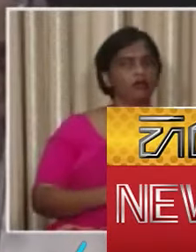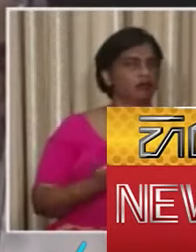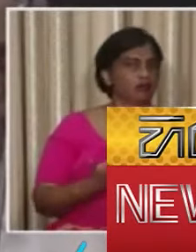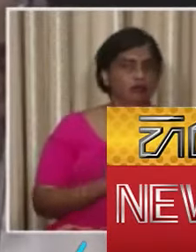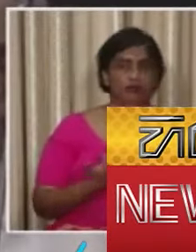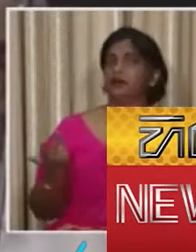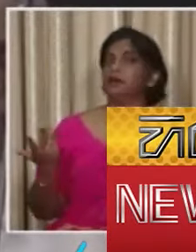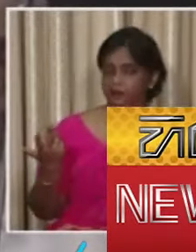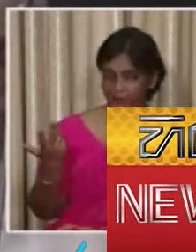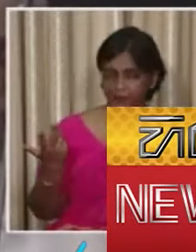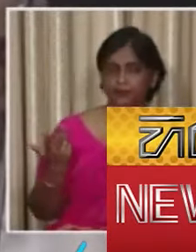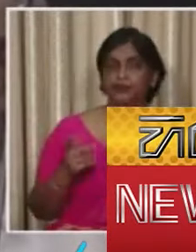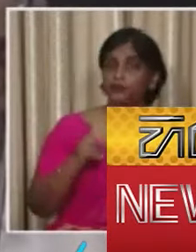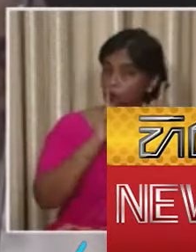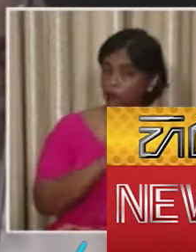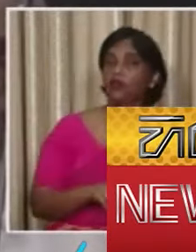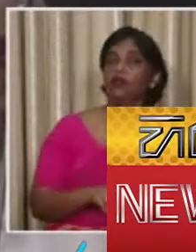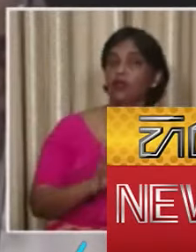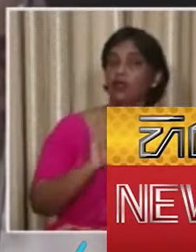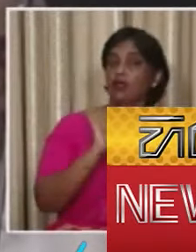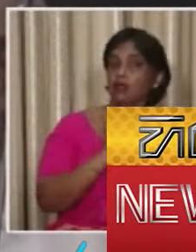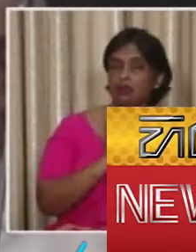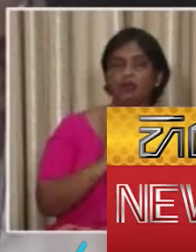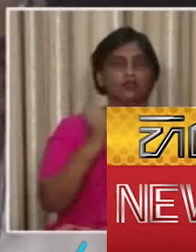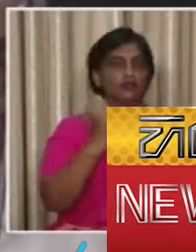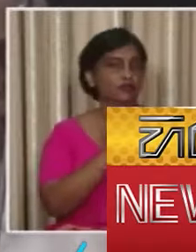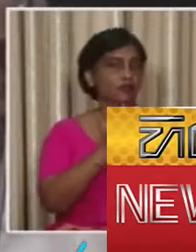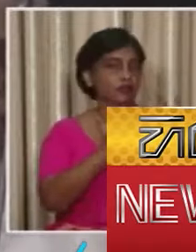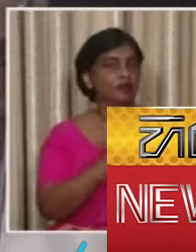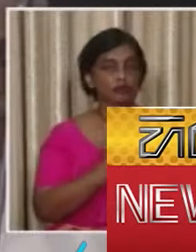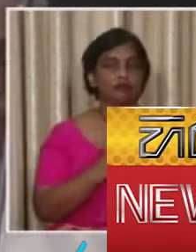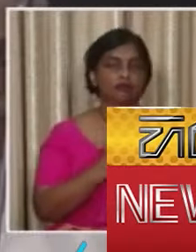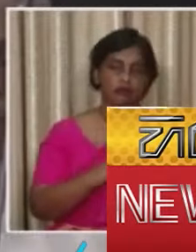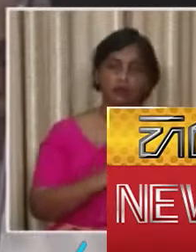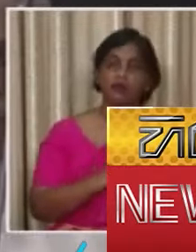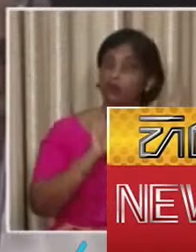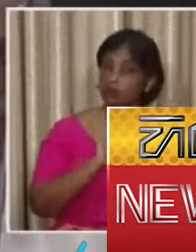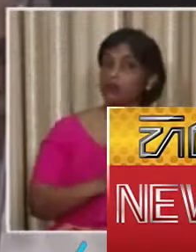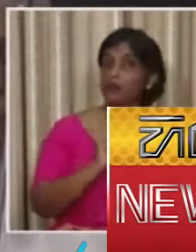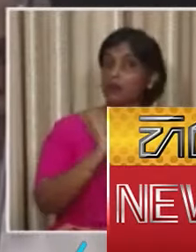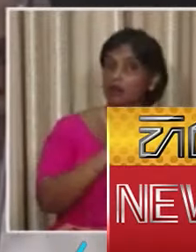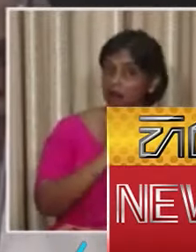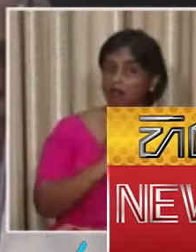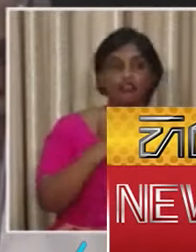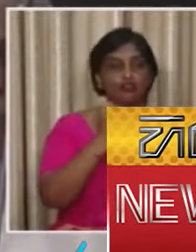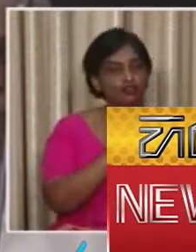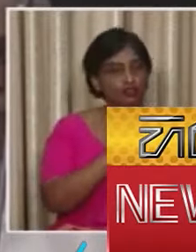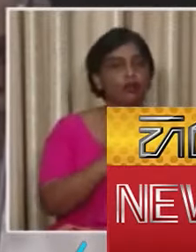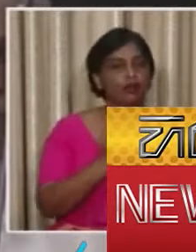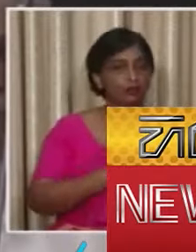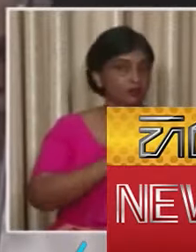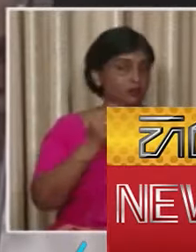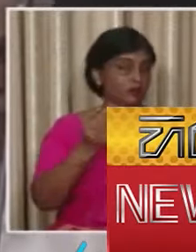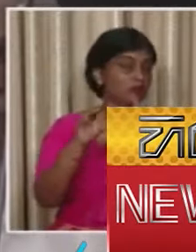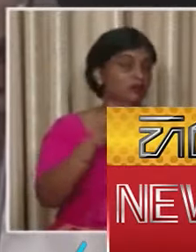තවම උපදවා ගත්තේ නැහැ. ඒ නිසා අපට ණය සහ ආධාර ලබා ගන්න සිදු වෙනවා. හැබැයි ඒ ණය සහ ආධාර අප ආයෝජන